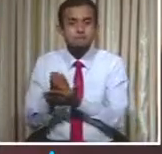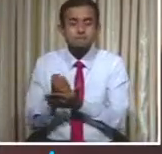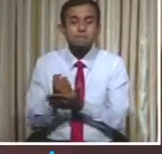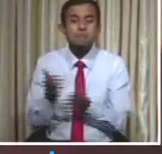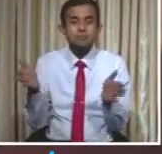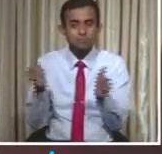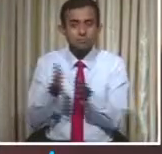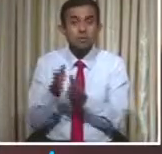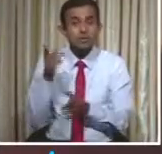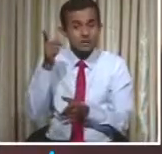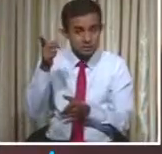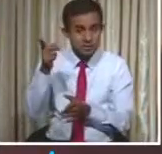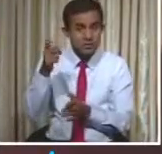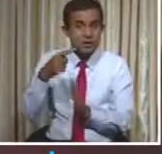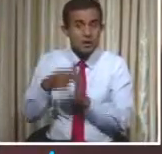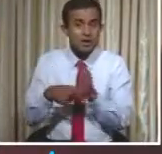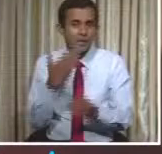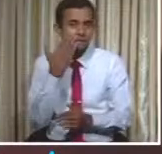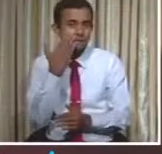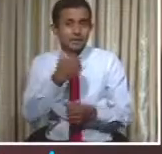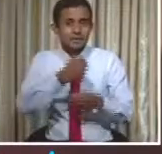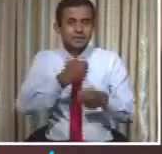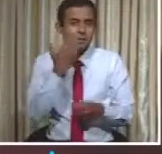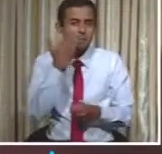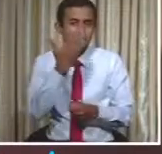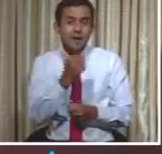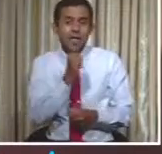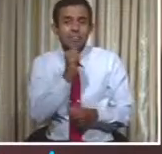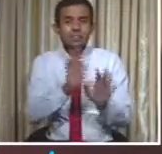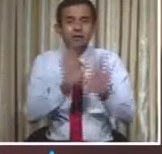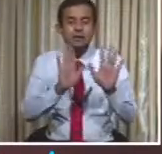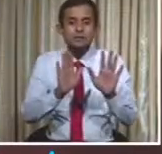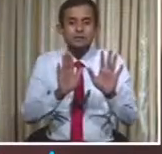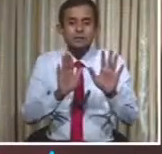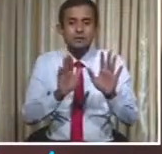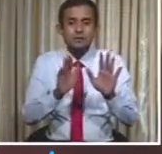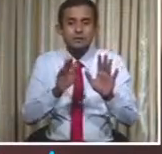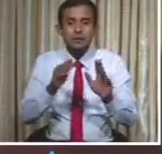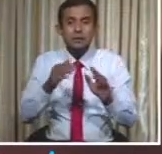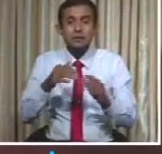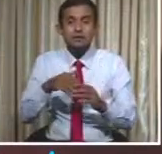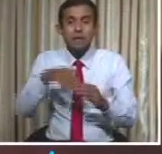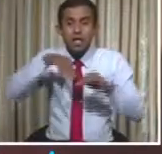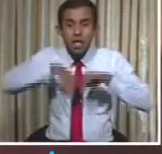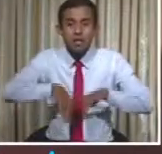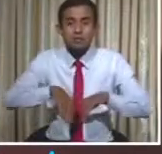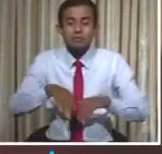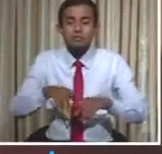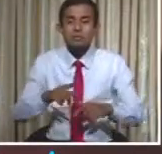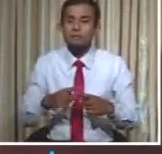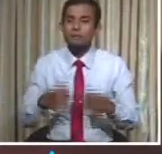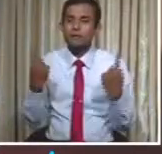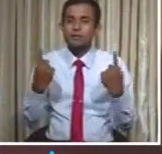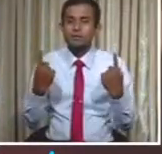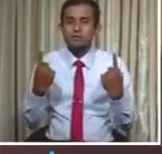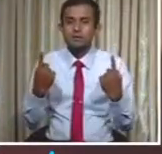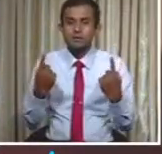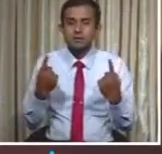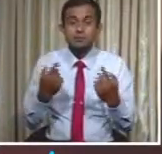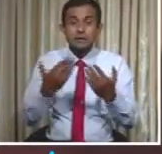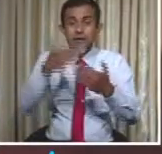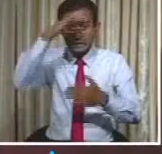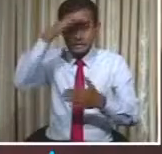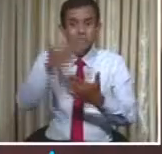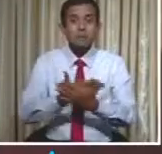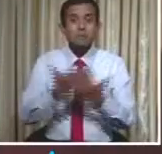එක්ක. මොකද ඒ අය රටට පෙන්වන රජයට පෙන්වන යථාර්ථය නෙවෙයි භූමියේ යථාර්ථය. ඒක හොඳට පේන්නේ ඒකයි මම කිව්වේ ඉරිද පත්‍ර